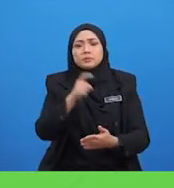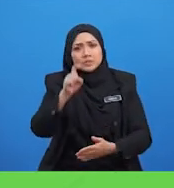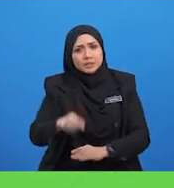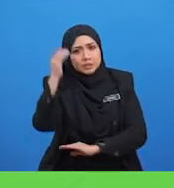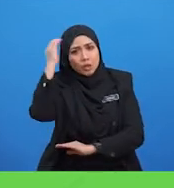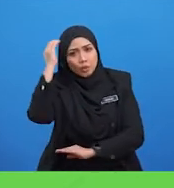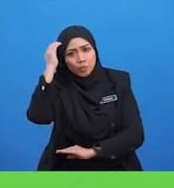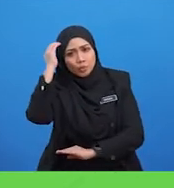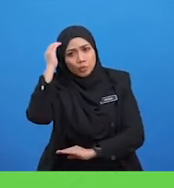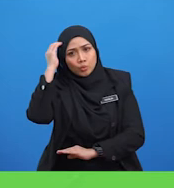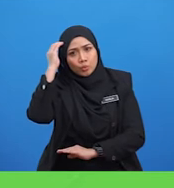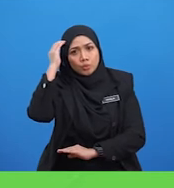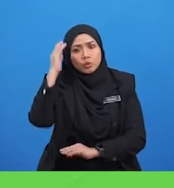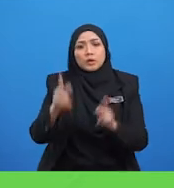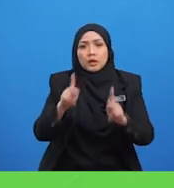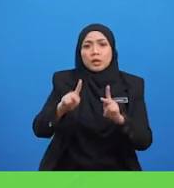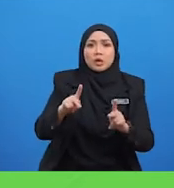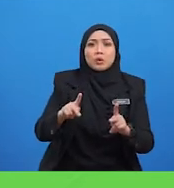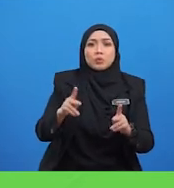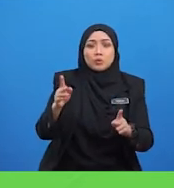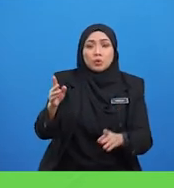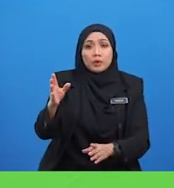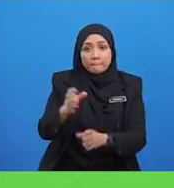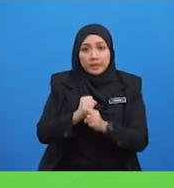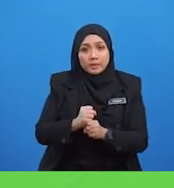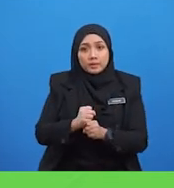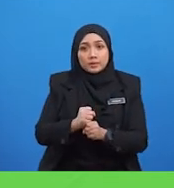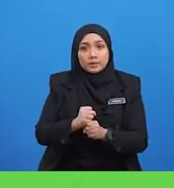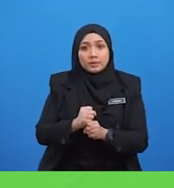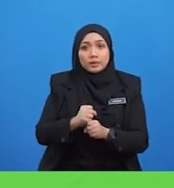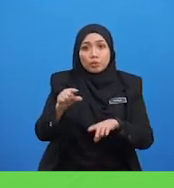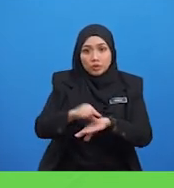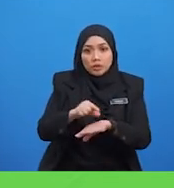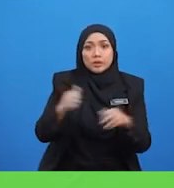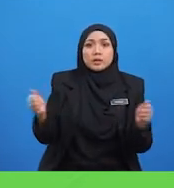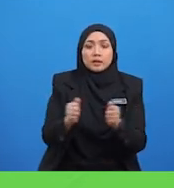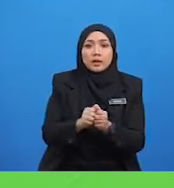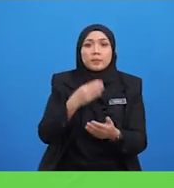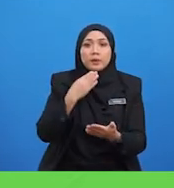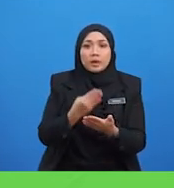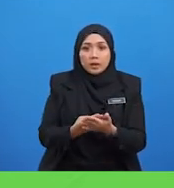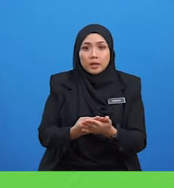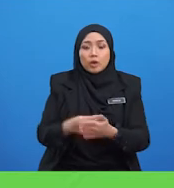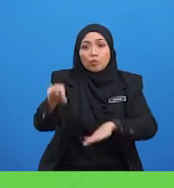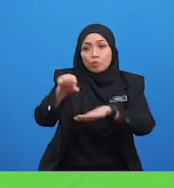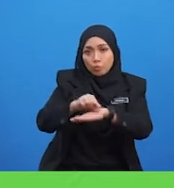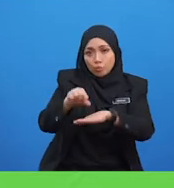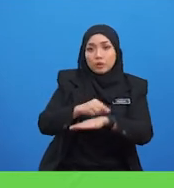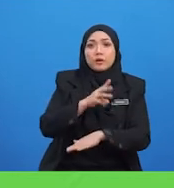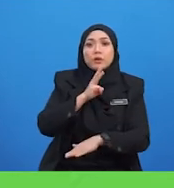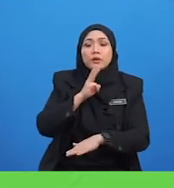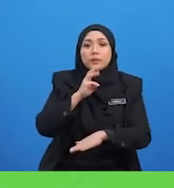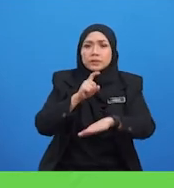ingin ketahui jika atlet dapat menggunakan dengan baik masa pengambilan air